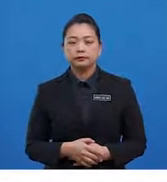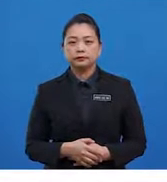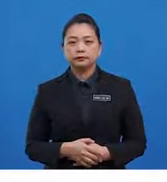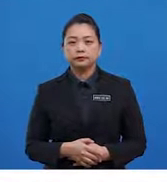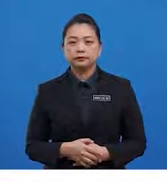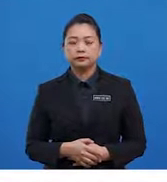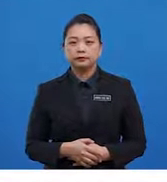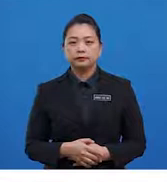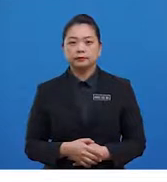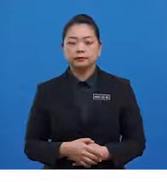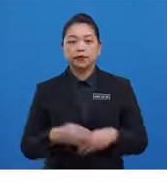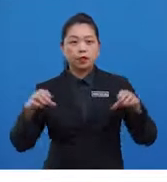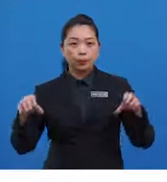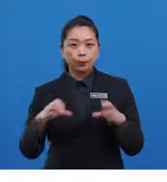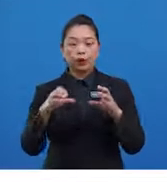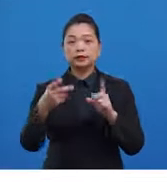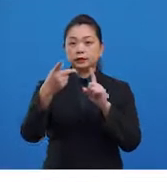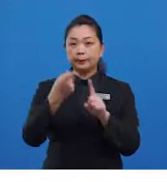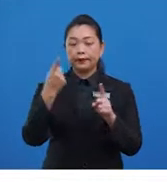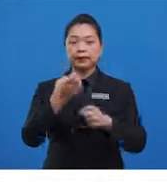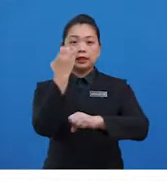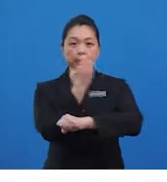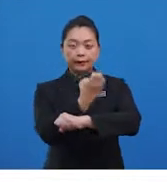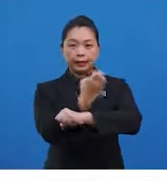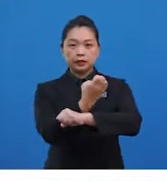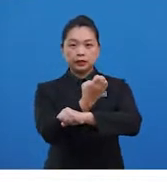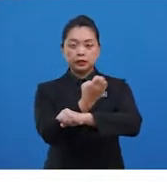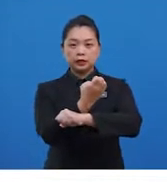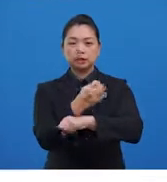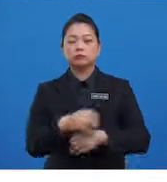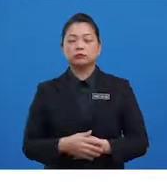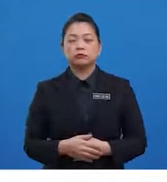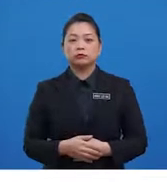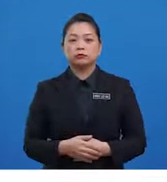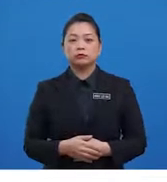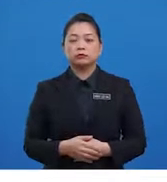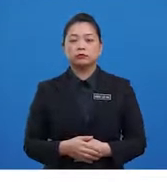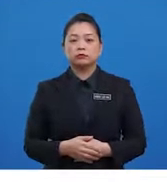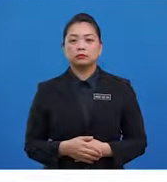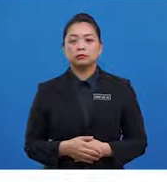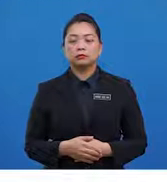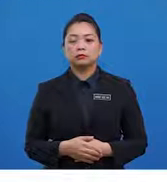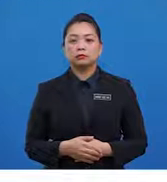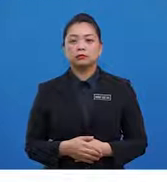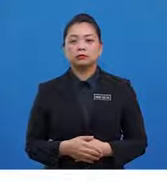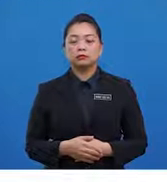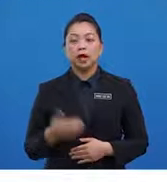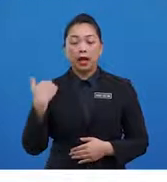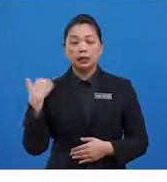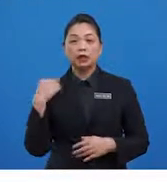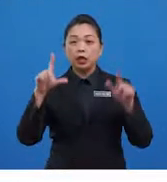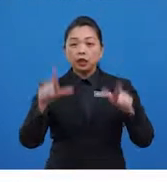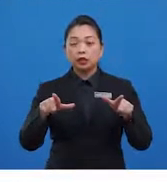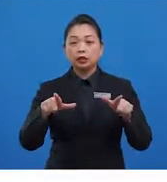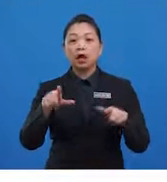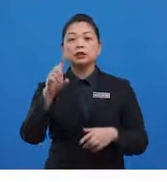Pending diraja ini diperbuat daripada emas 10 mutu bertatahkan permata delima dan